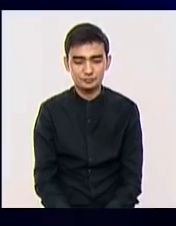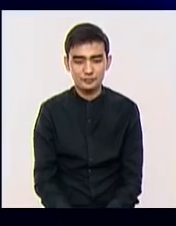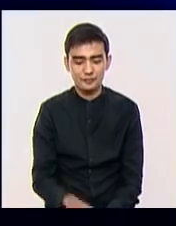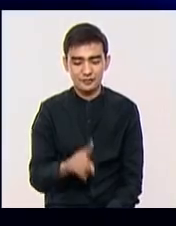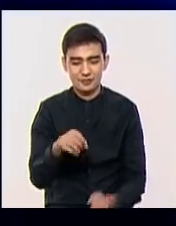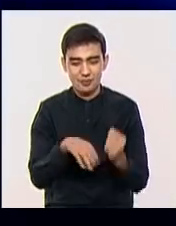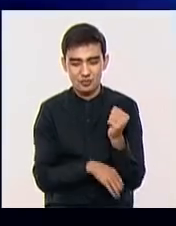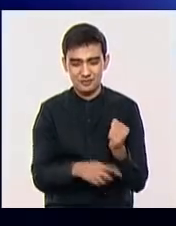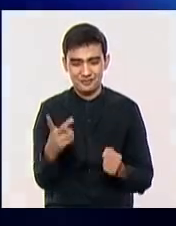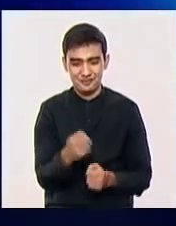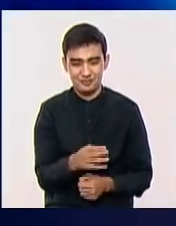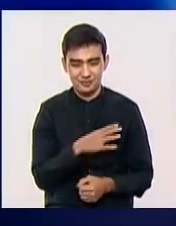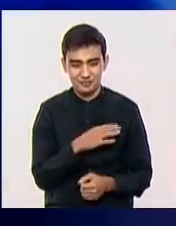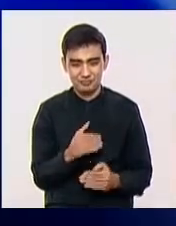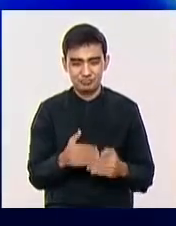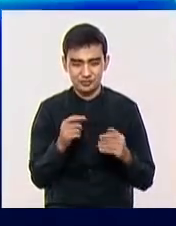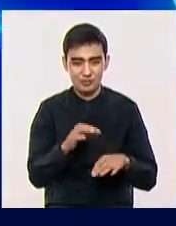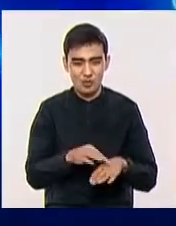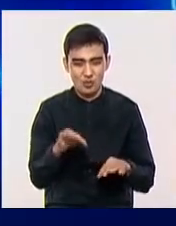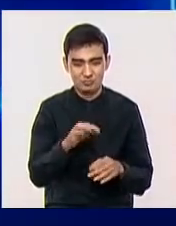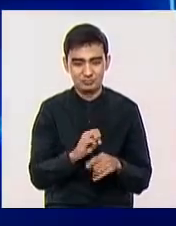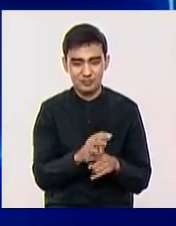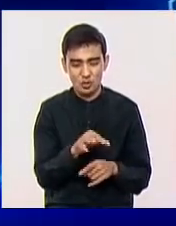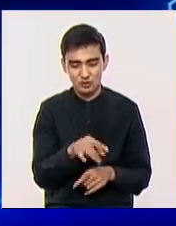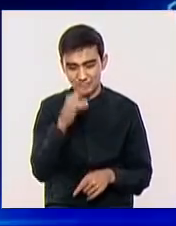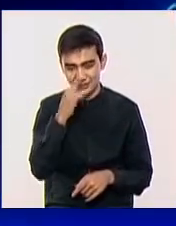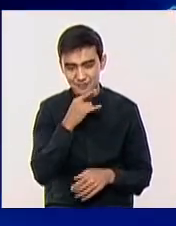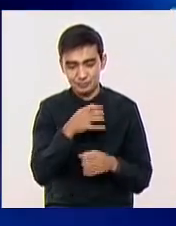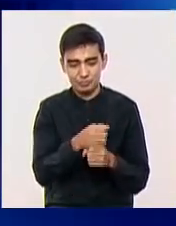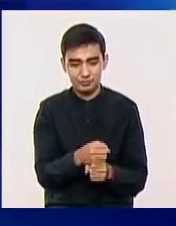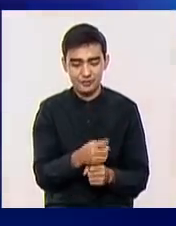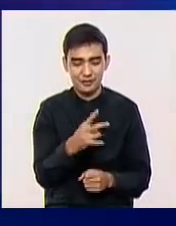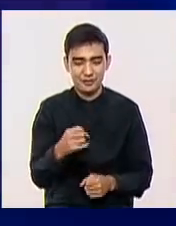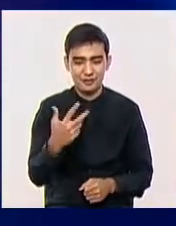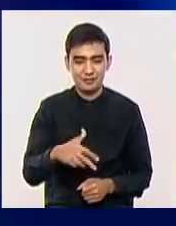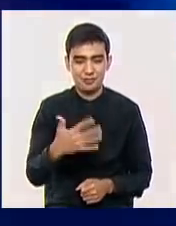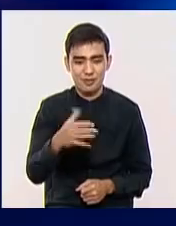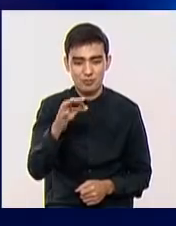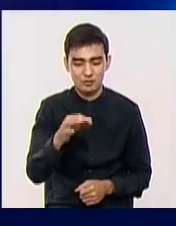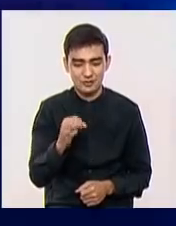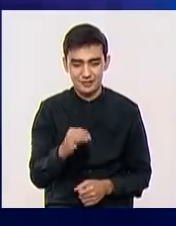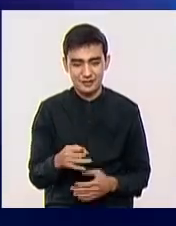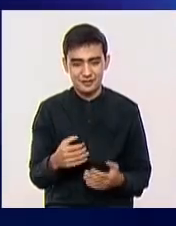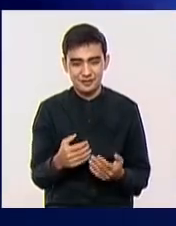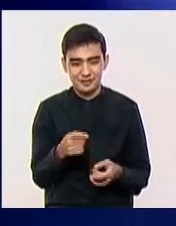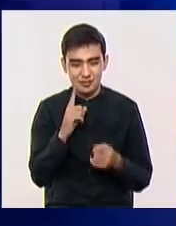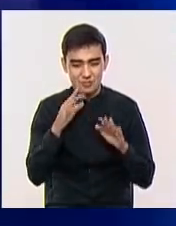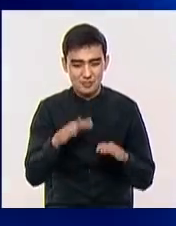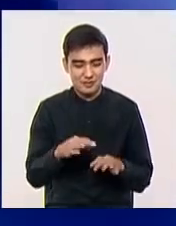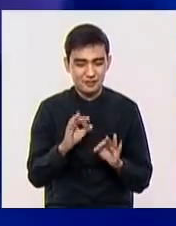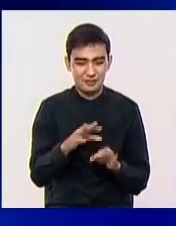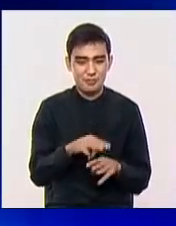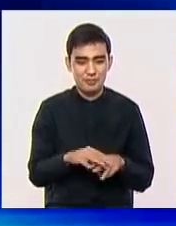За последние две недели прирост заболеваемости коронавирусом в Казахстане снизился на 35%. Об этом на заседании правительства